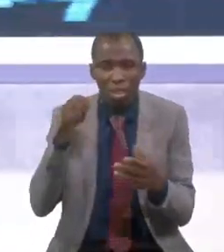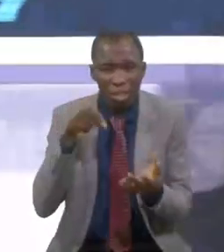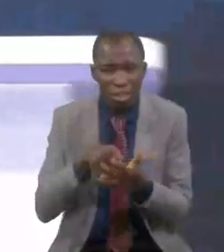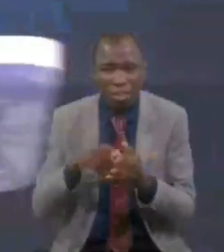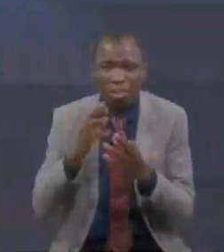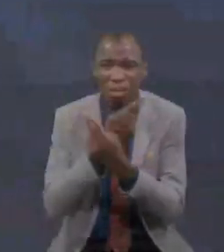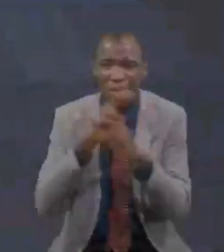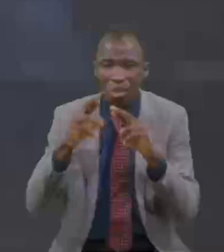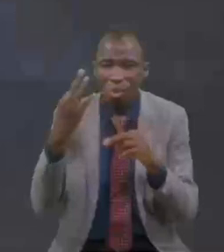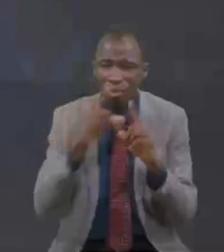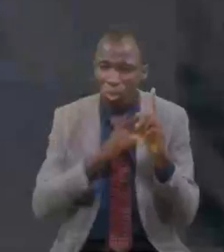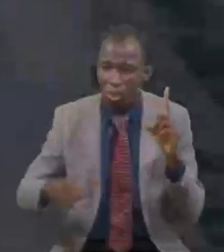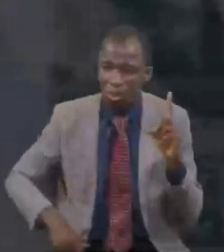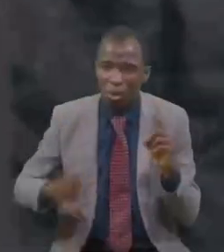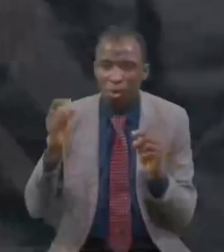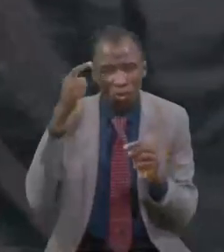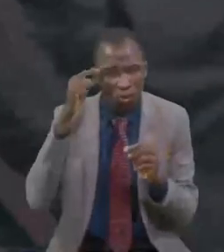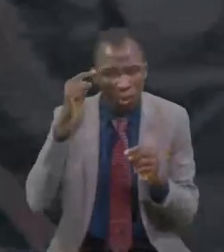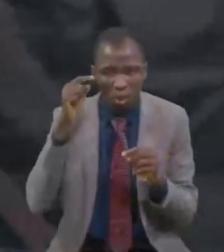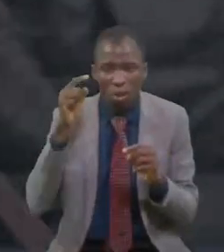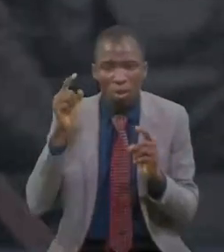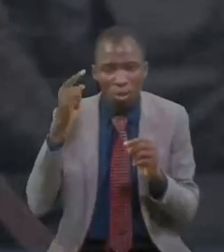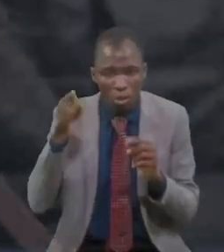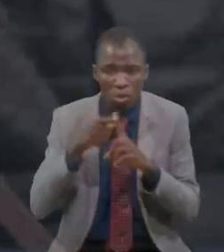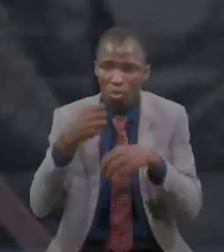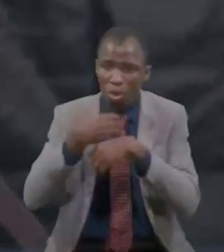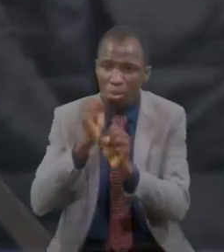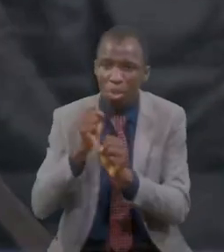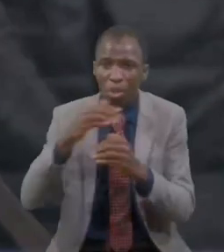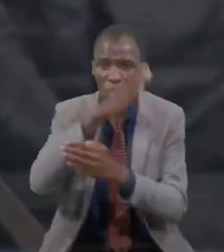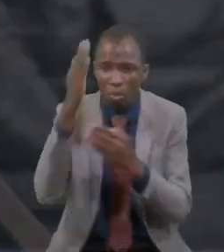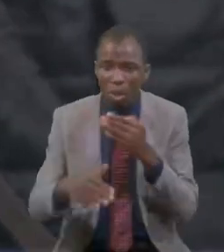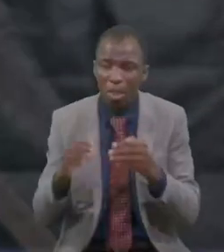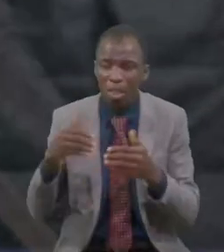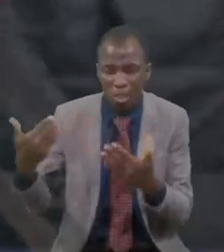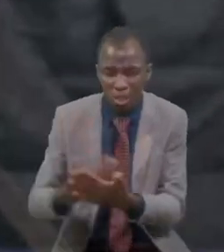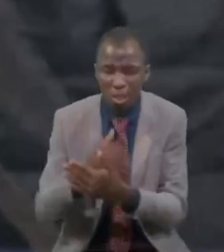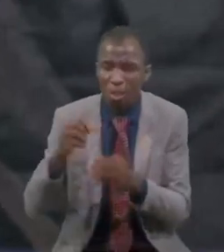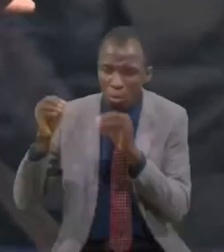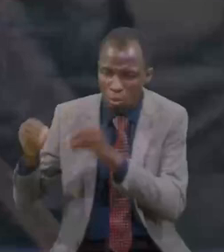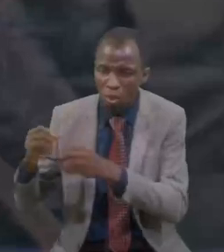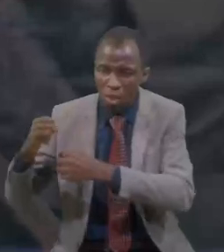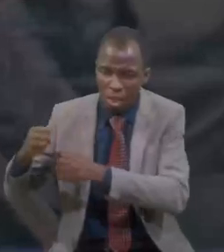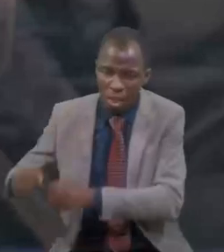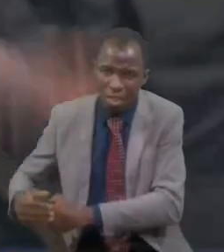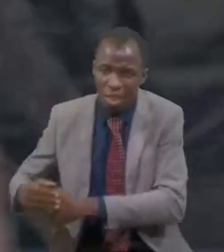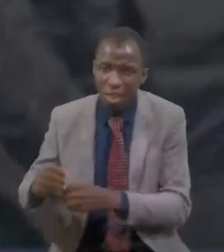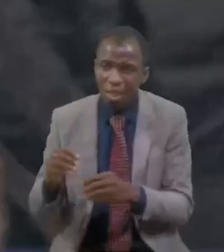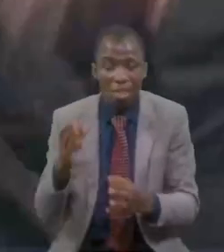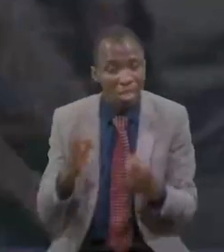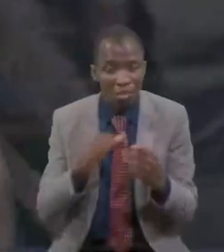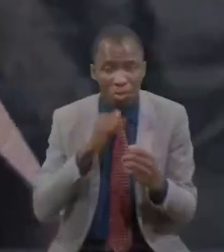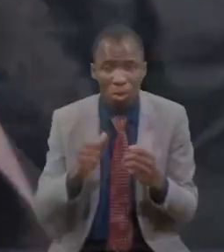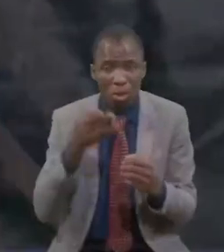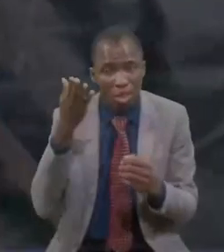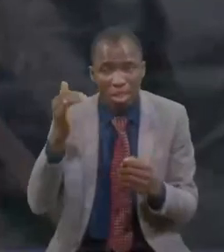rédemption du Seigneur pour que tu sois complètement nouveau rejette ceci sinon il